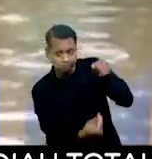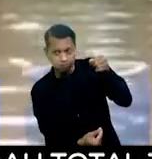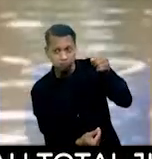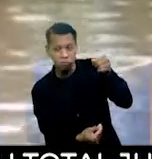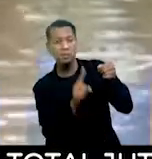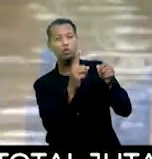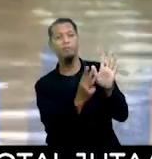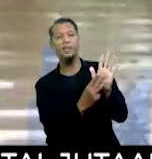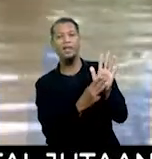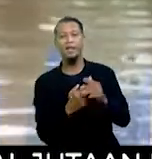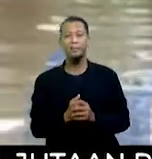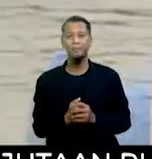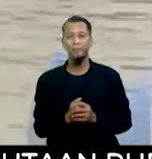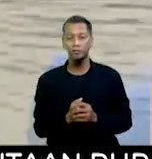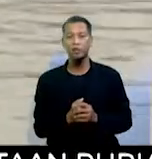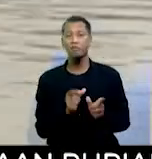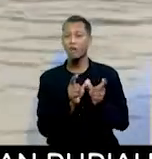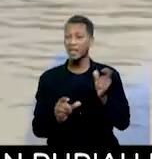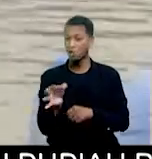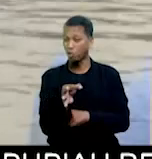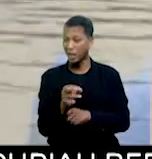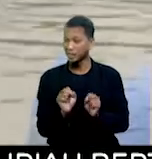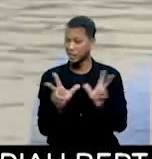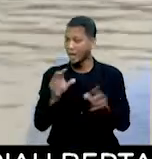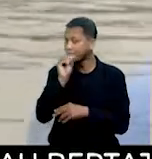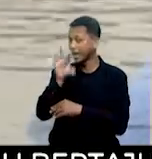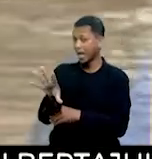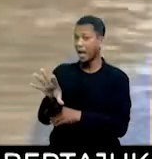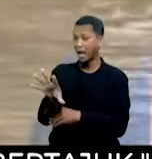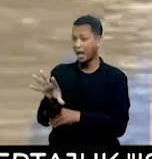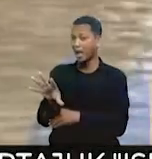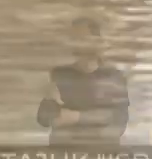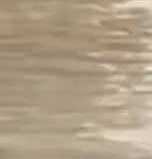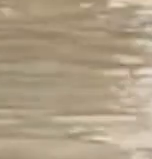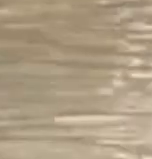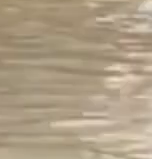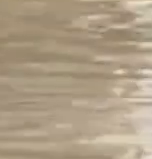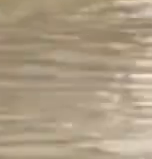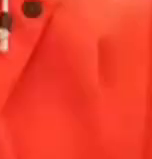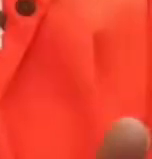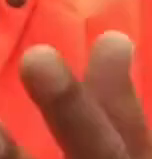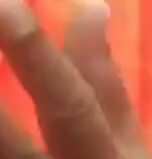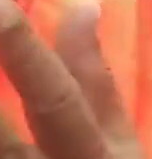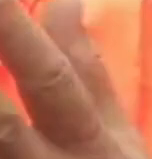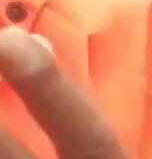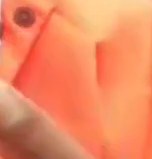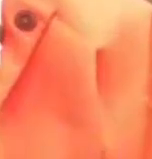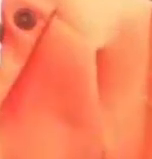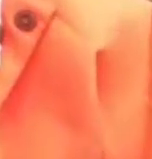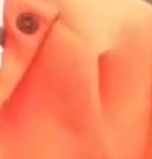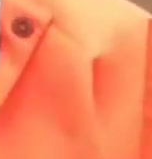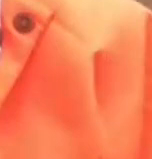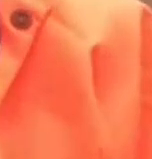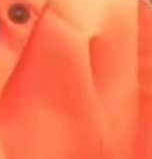Kota Serang, terdapat 20 titik banjir di Kota Serang dengan banjir terparah terjadi di Kecamatan Kasmen dan Kecamatan Serang. 22 titik